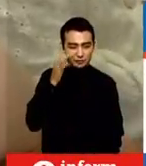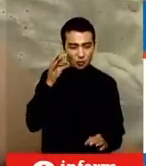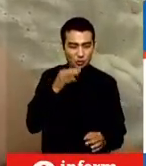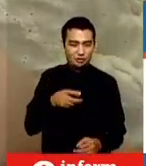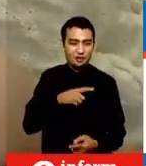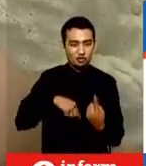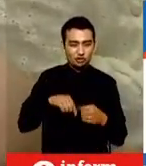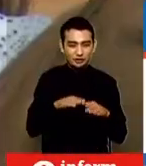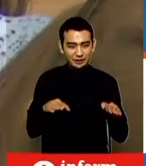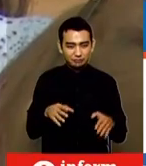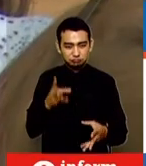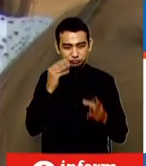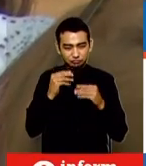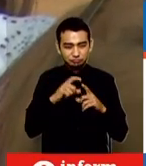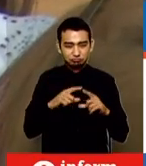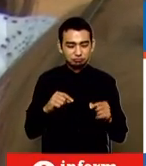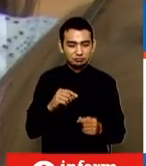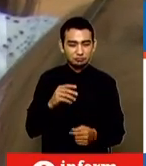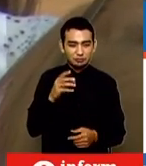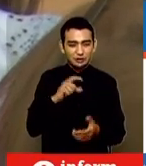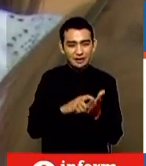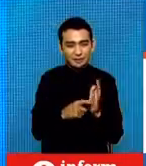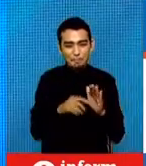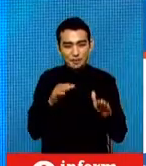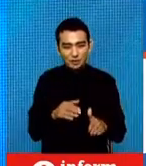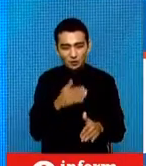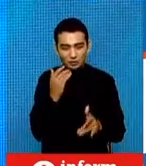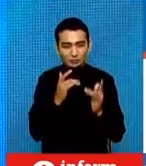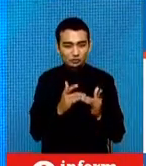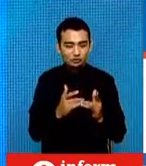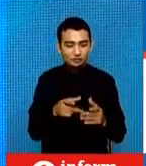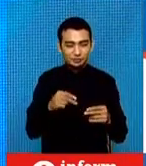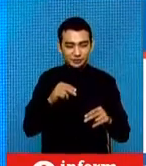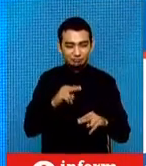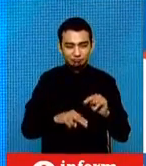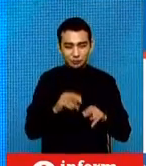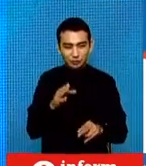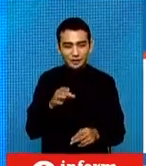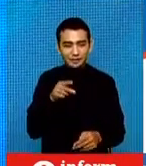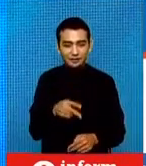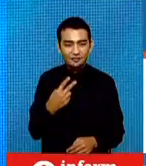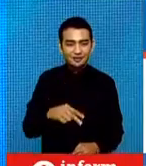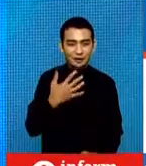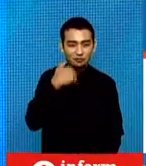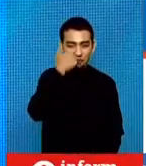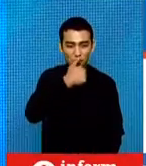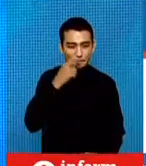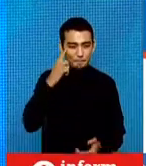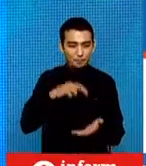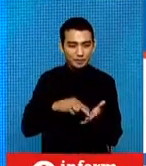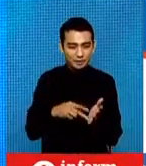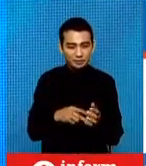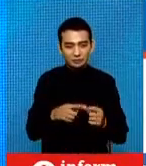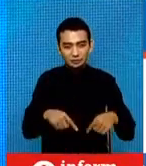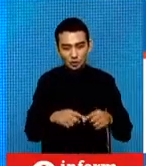является внеклассное образование. В рамках обеспечения пошаговой доступности мы до конца 2025 года планируем